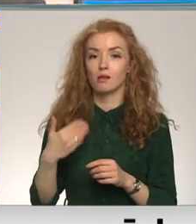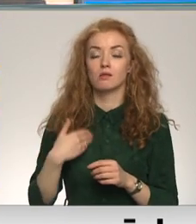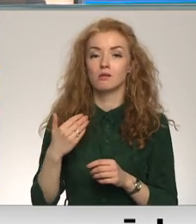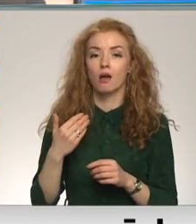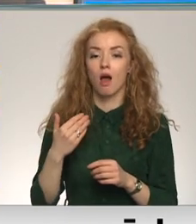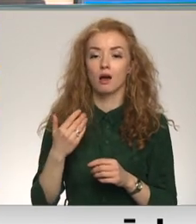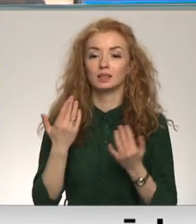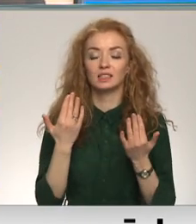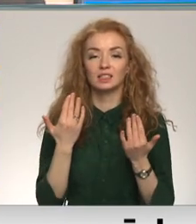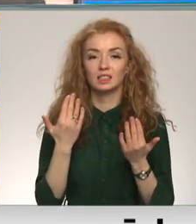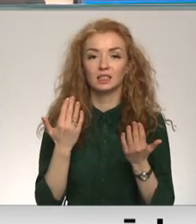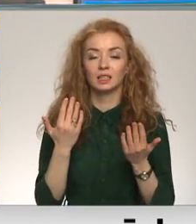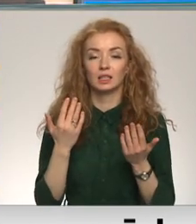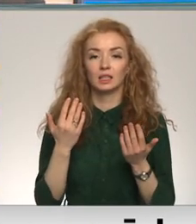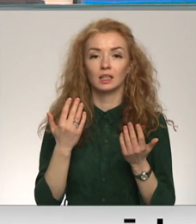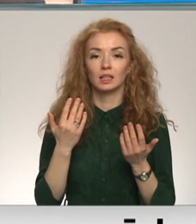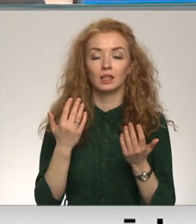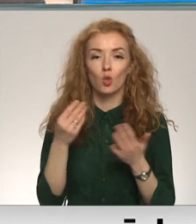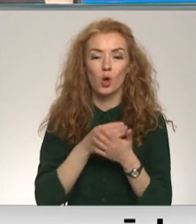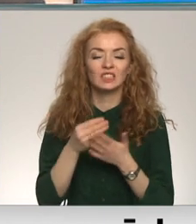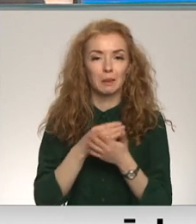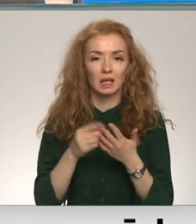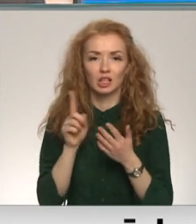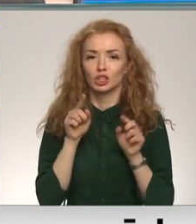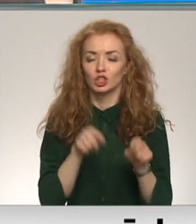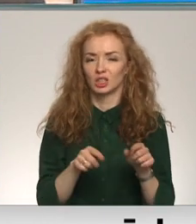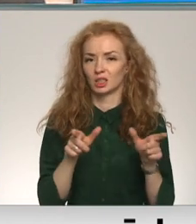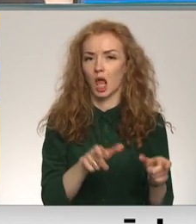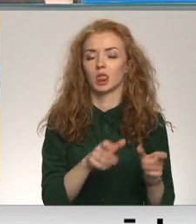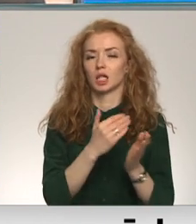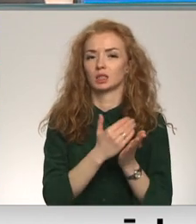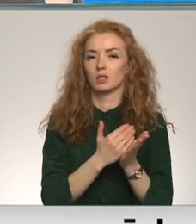šīs sankcijas ir iedarbīgas un nozīmīgas.